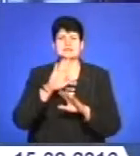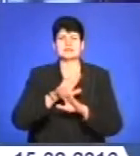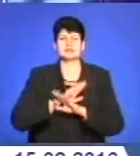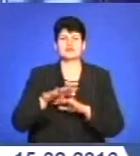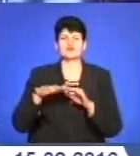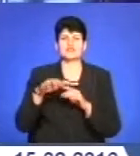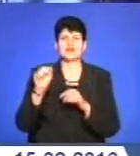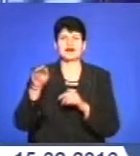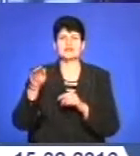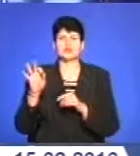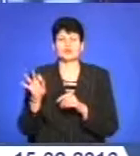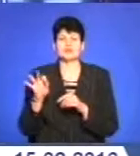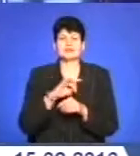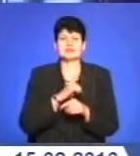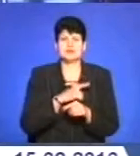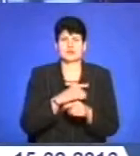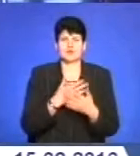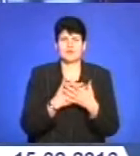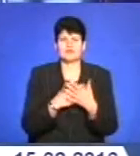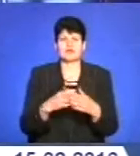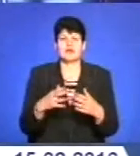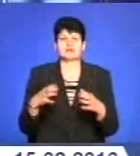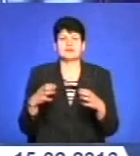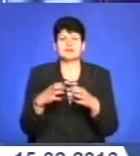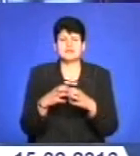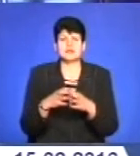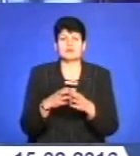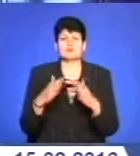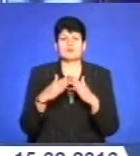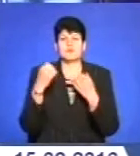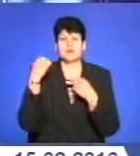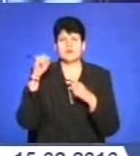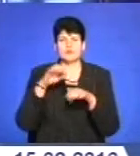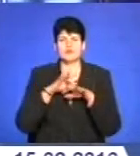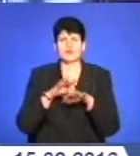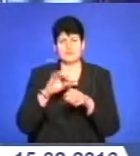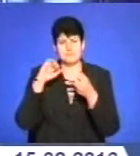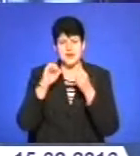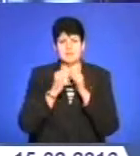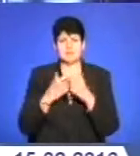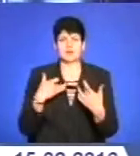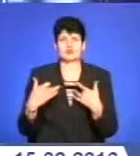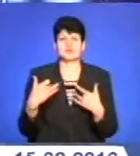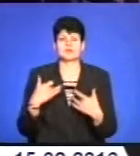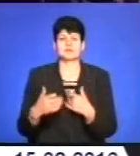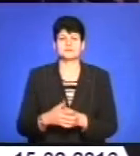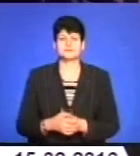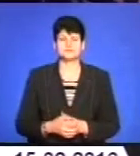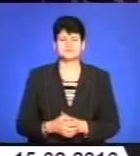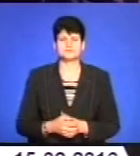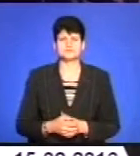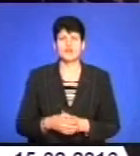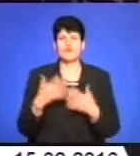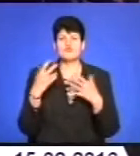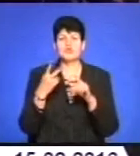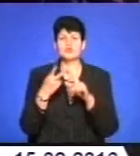АТО. Силами громадських активістів у Народному домі «Перемога» провели пам'ятний концерт. Подробиці далі у сюжеті. Вже